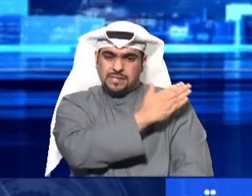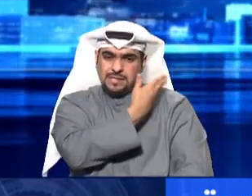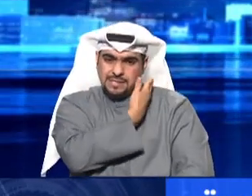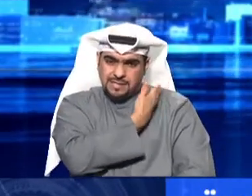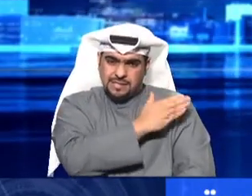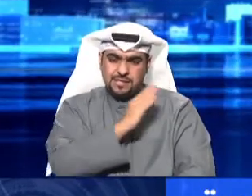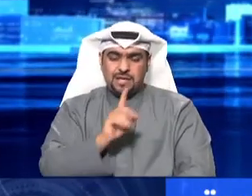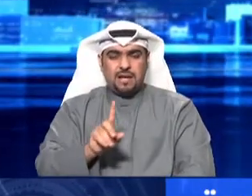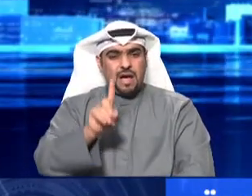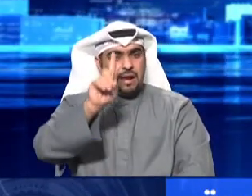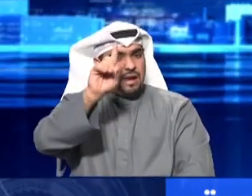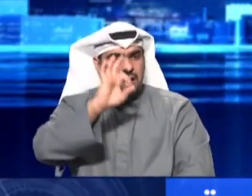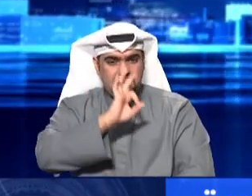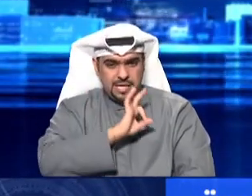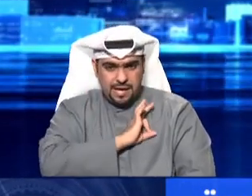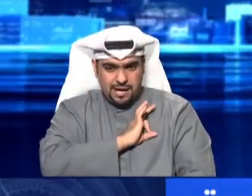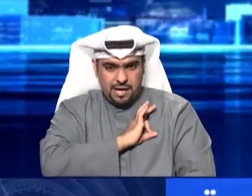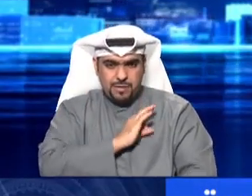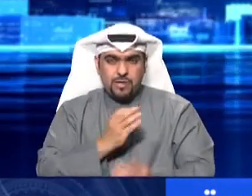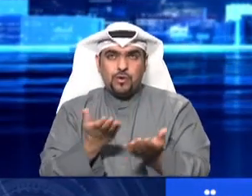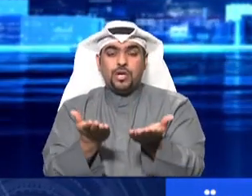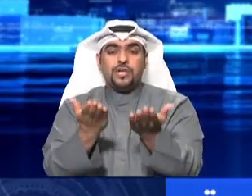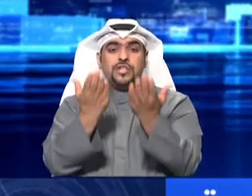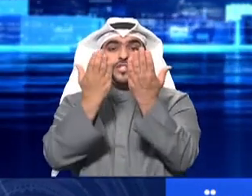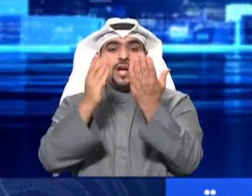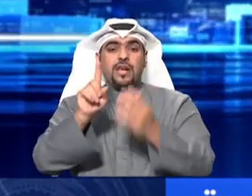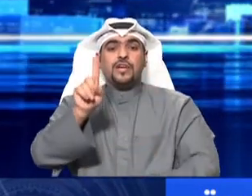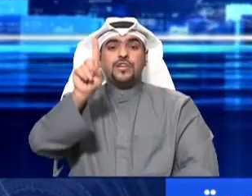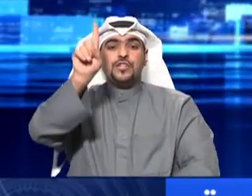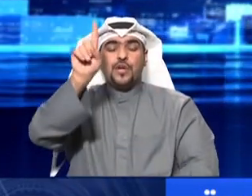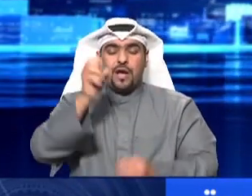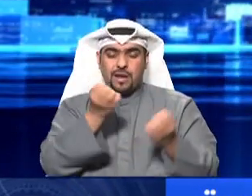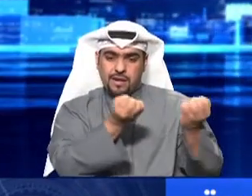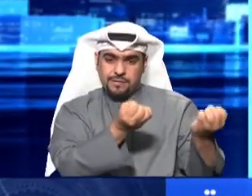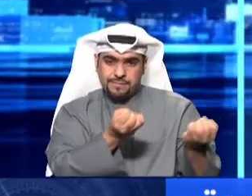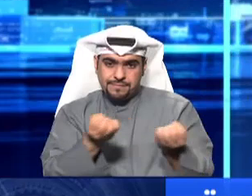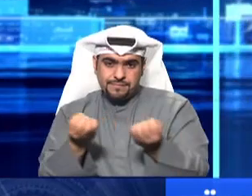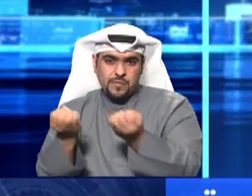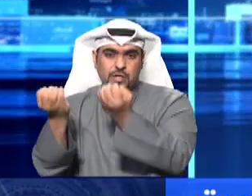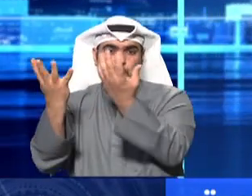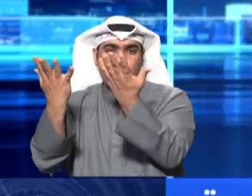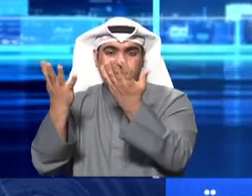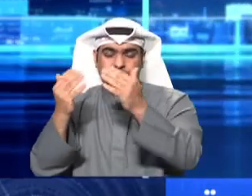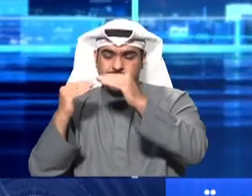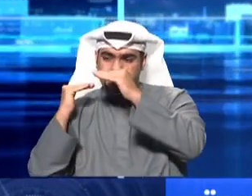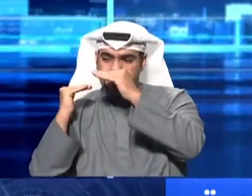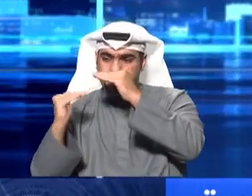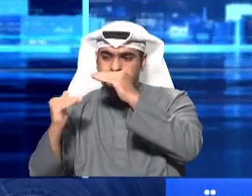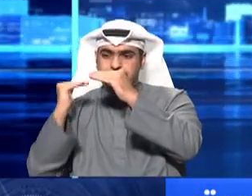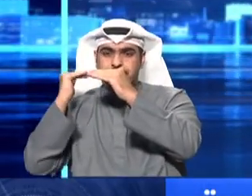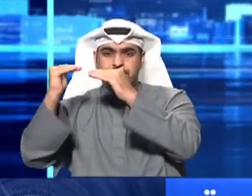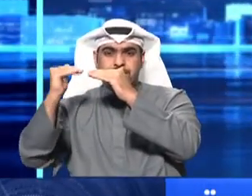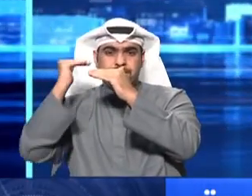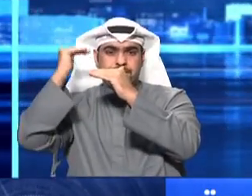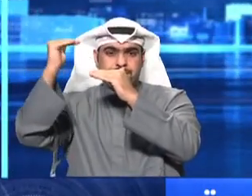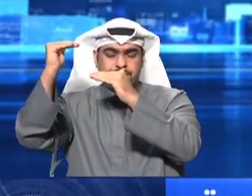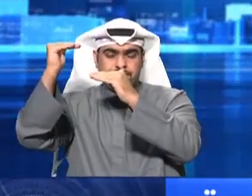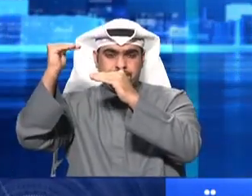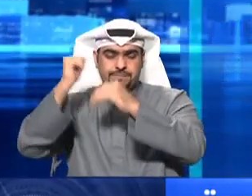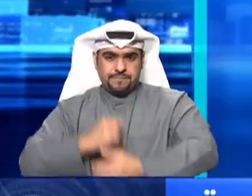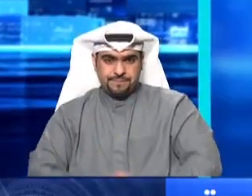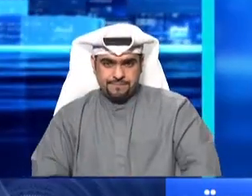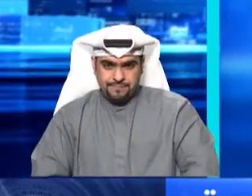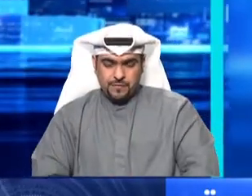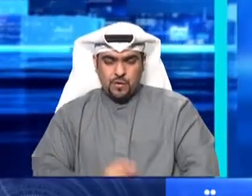الله المولى تعالى أن يتغمد الفقيد بواسع رحمته ومغفرته ورضوانه ويسكنه فسيح